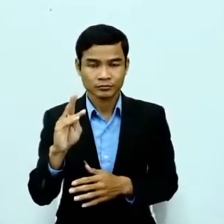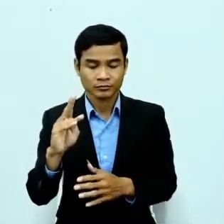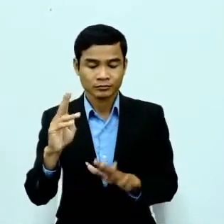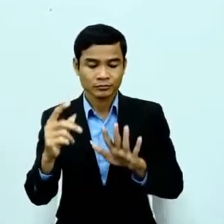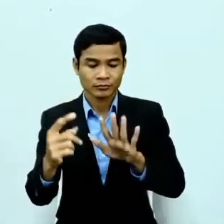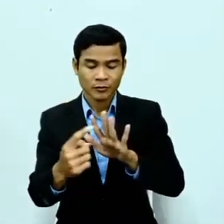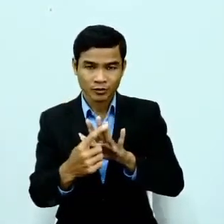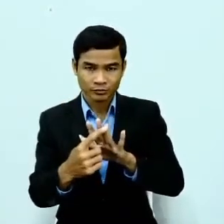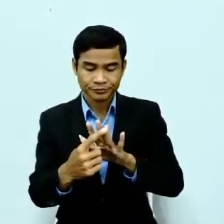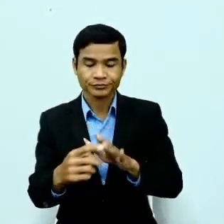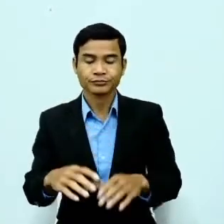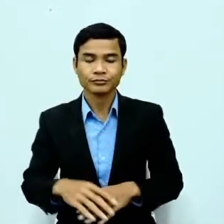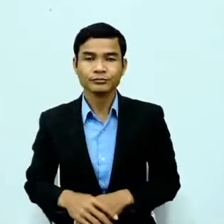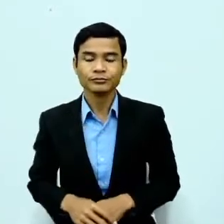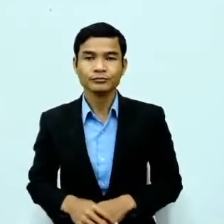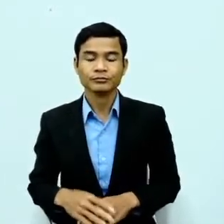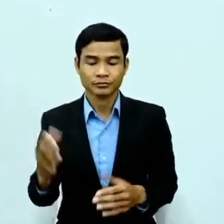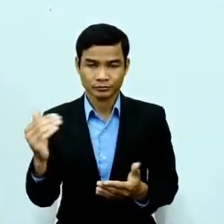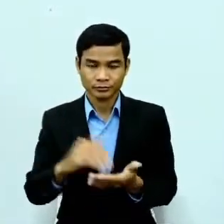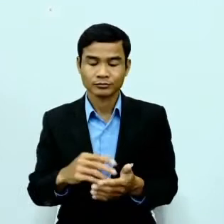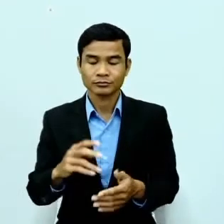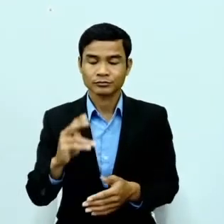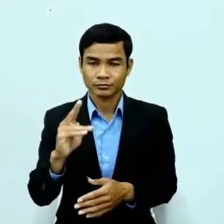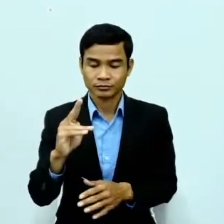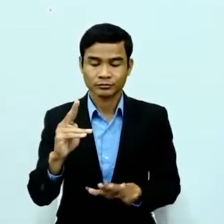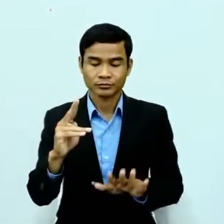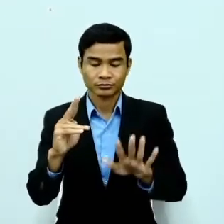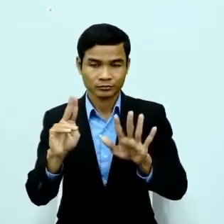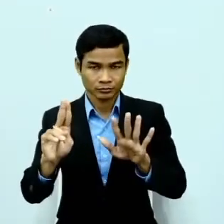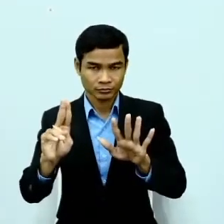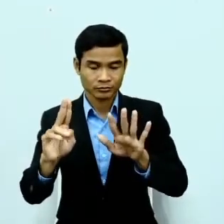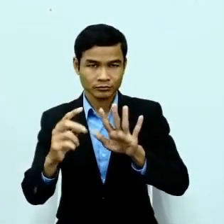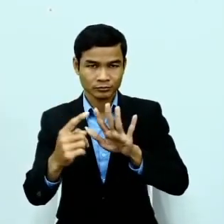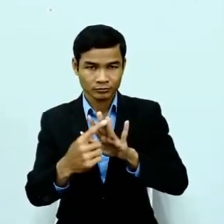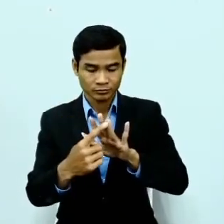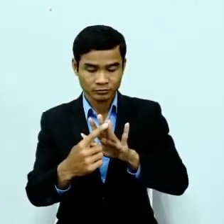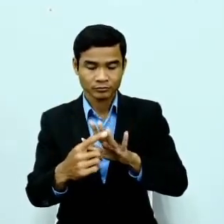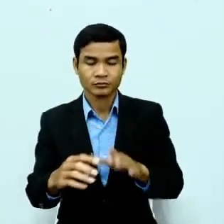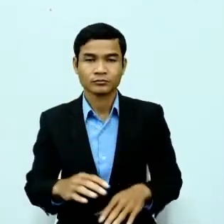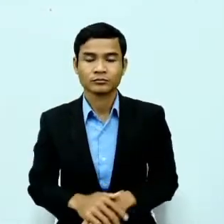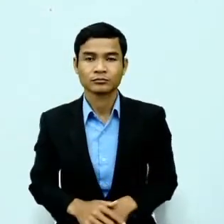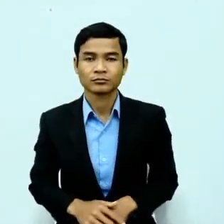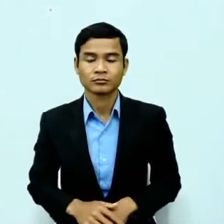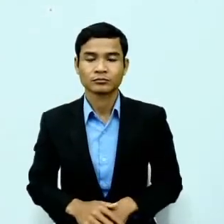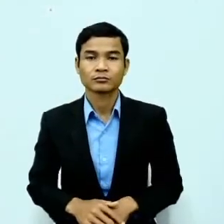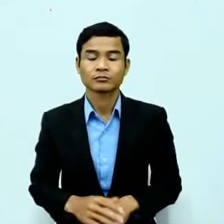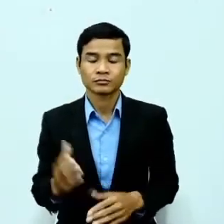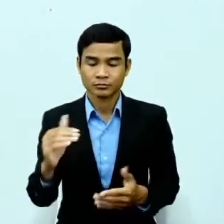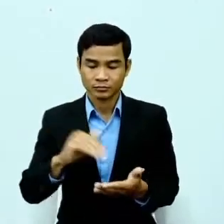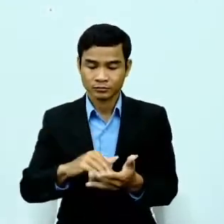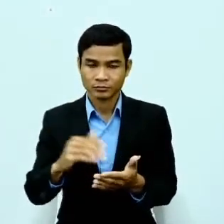ố lầu một đồng tiết lò ố lầu